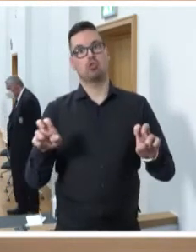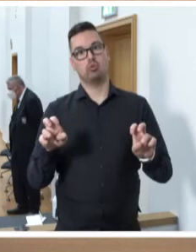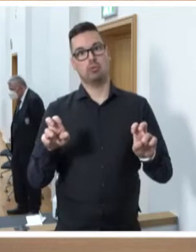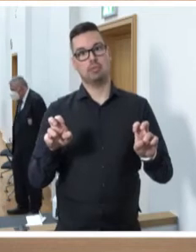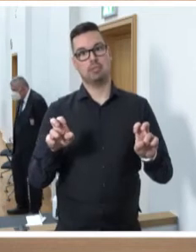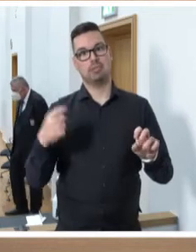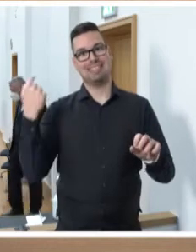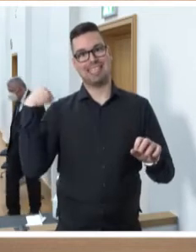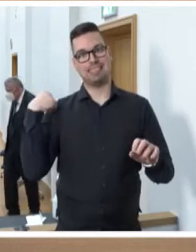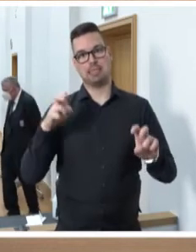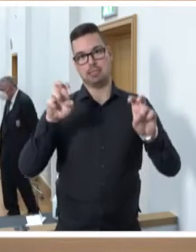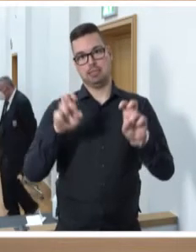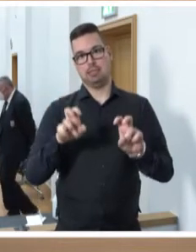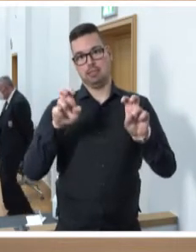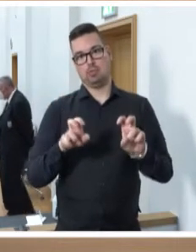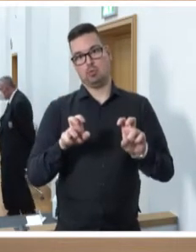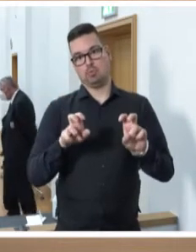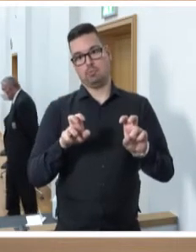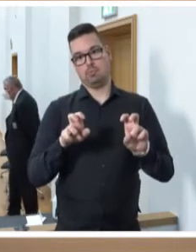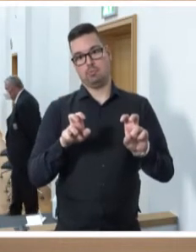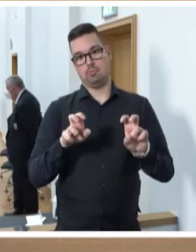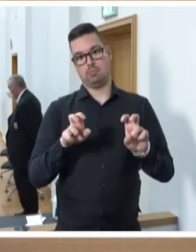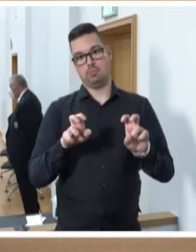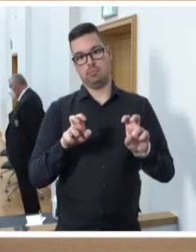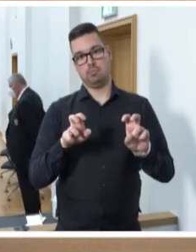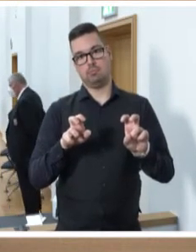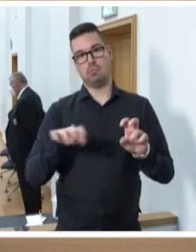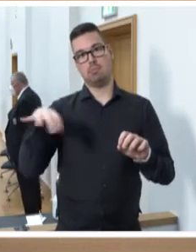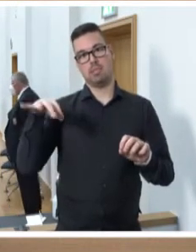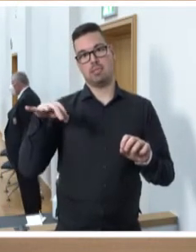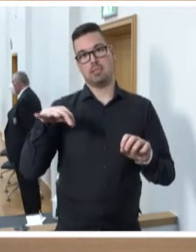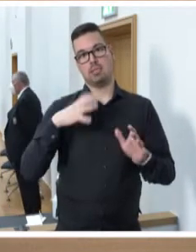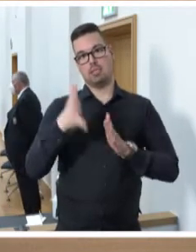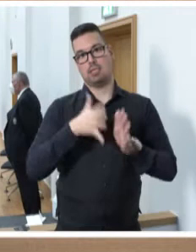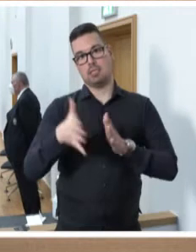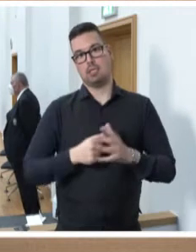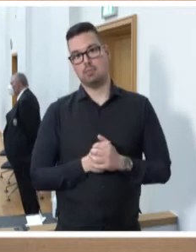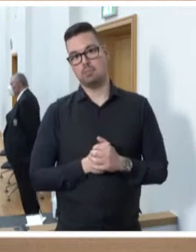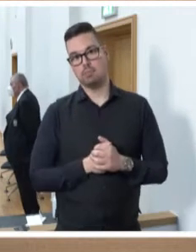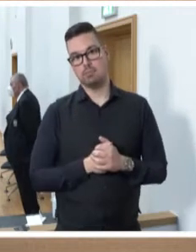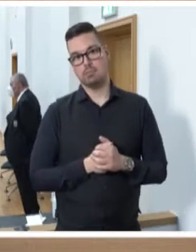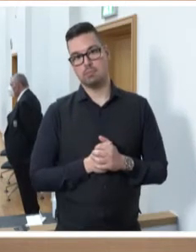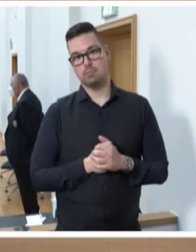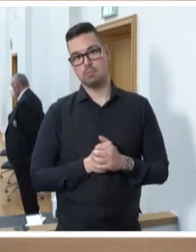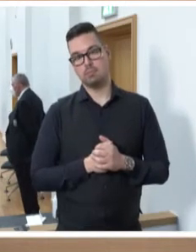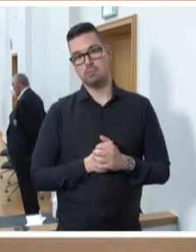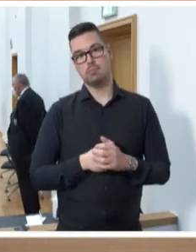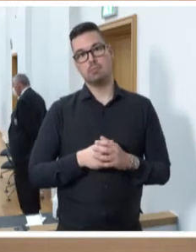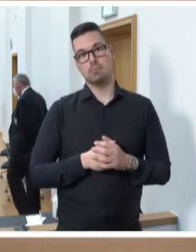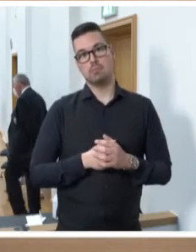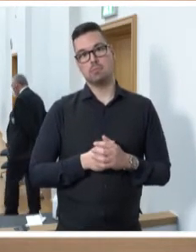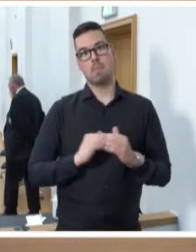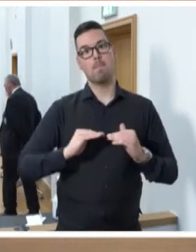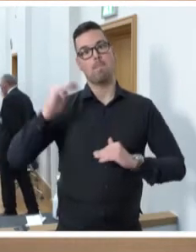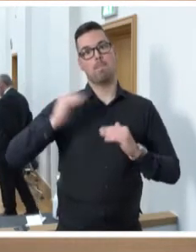gestrigen Sitzung, leider nicht, wie es der Präsident heute Morgen ausgeführt hat, einstimmig, sondern